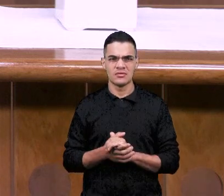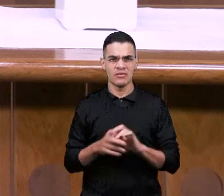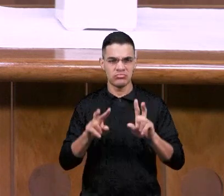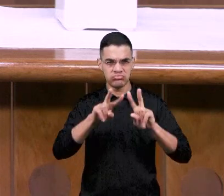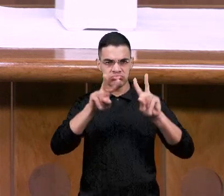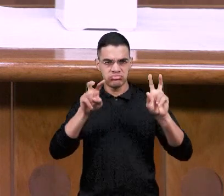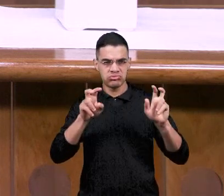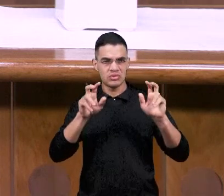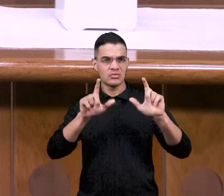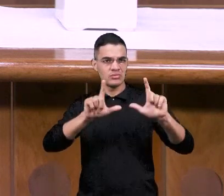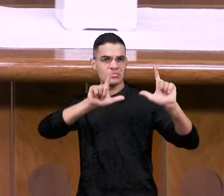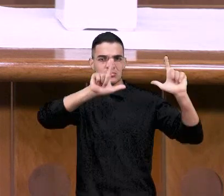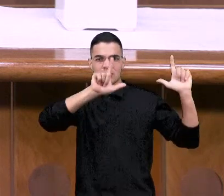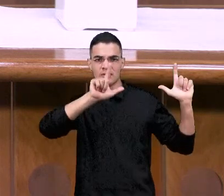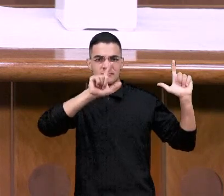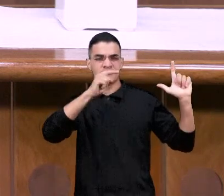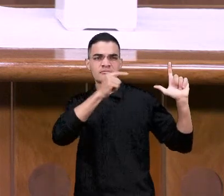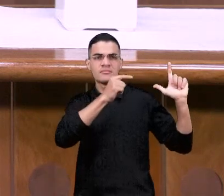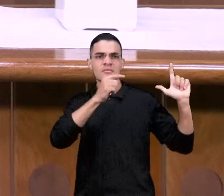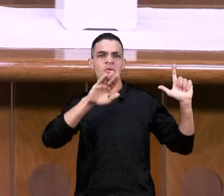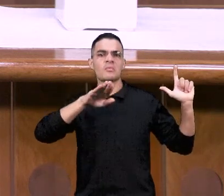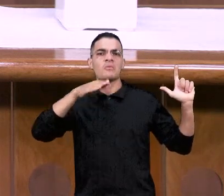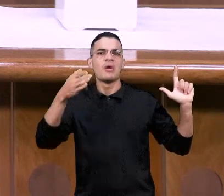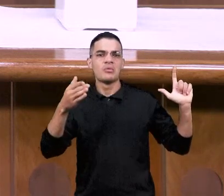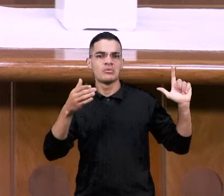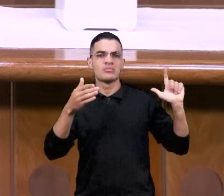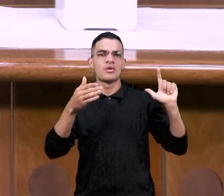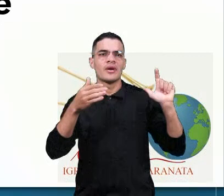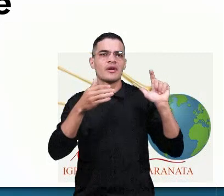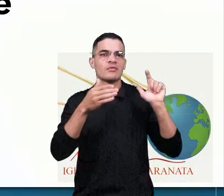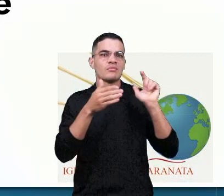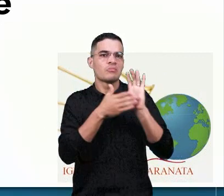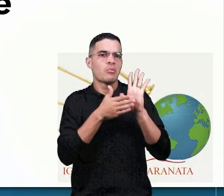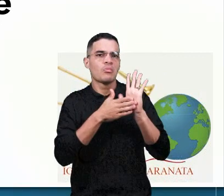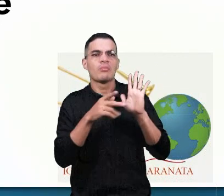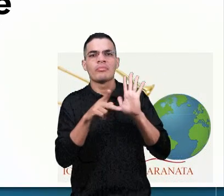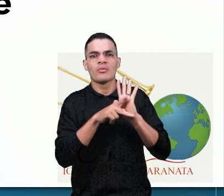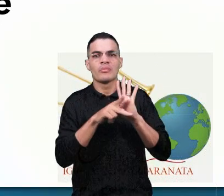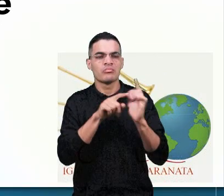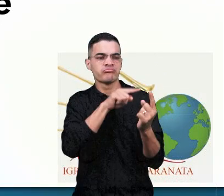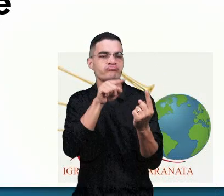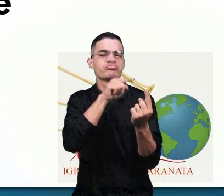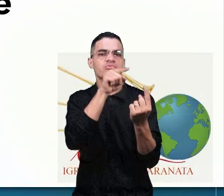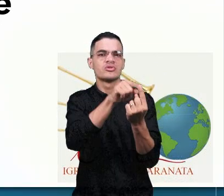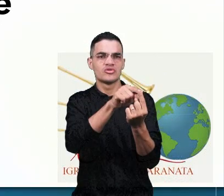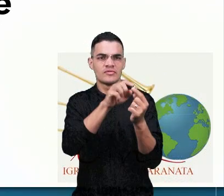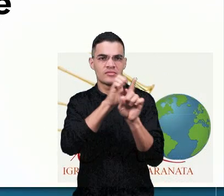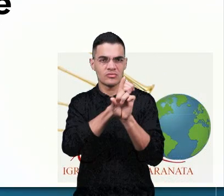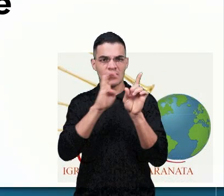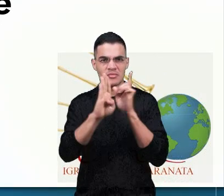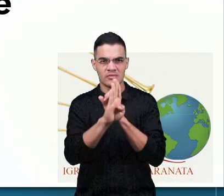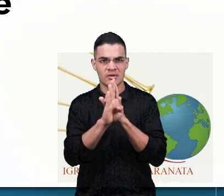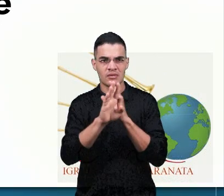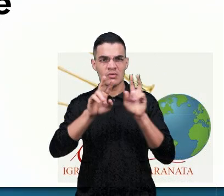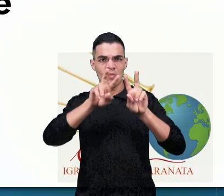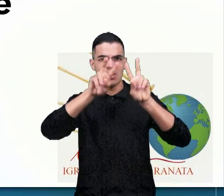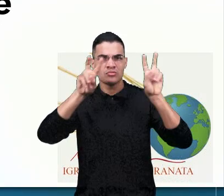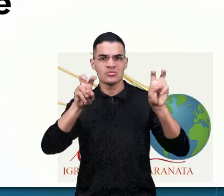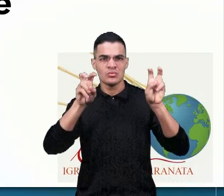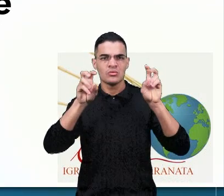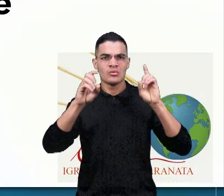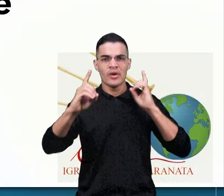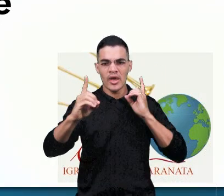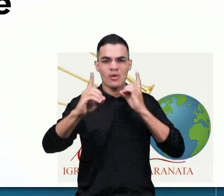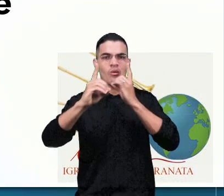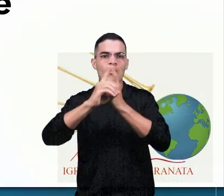lire ici l'objectif de cette école biblique dominicale qui commence aujourd'hui. Et l'objectif